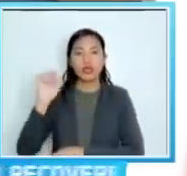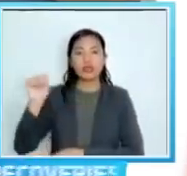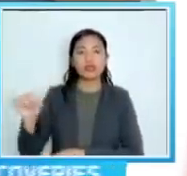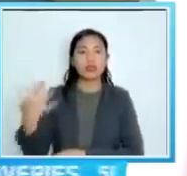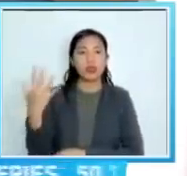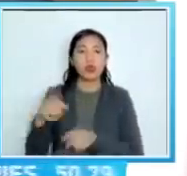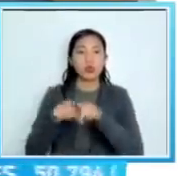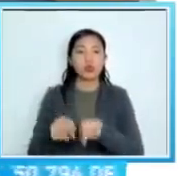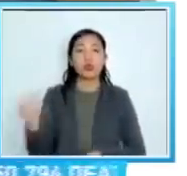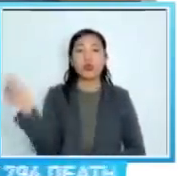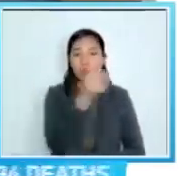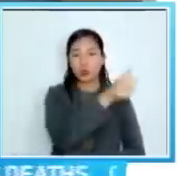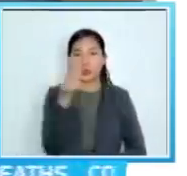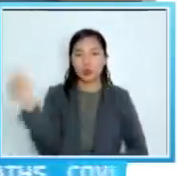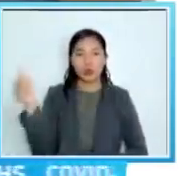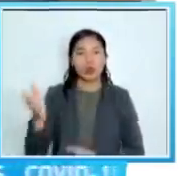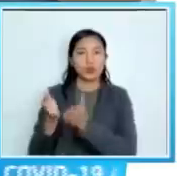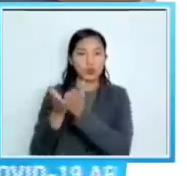makapag-atid din dito.